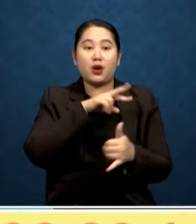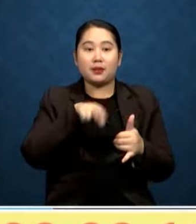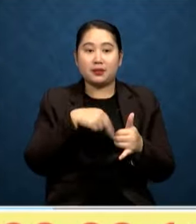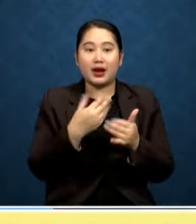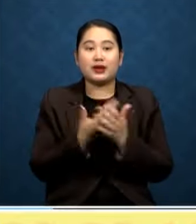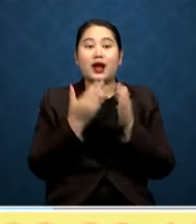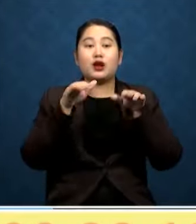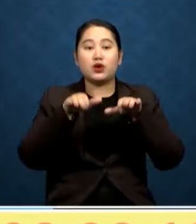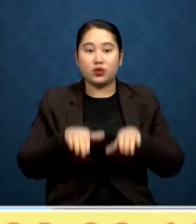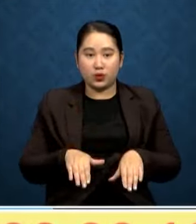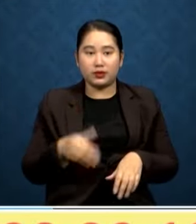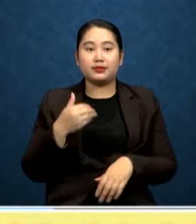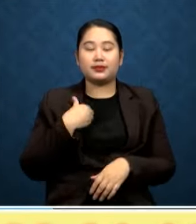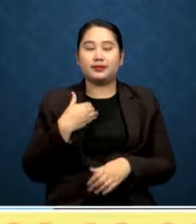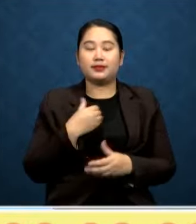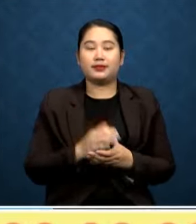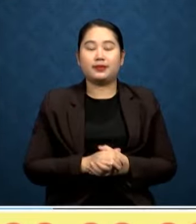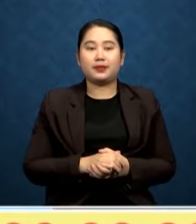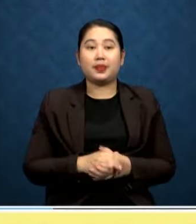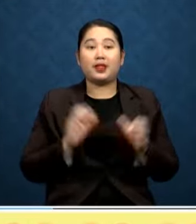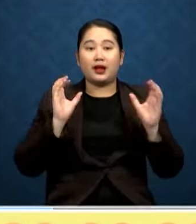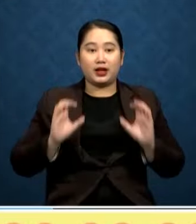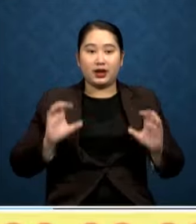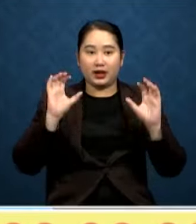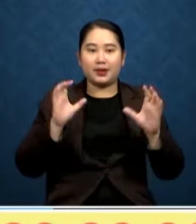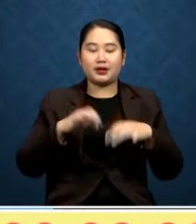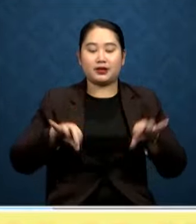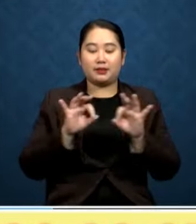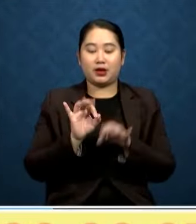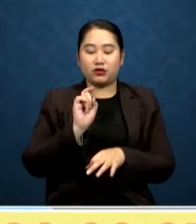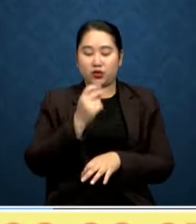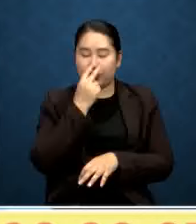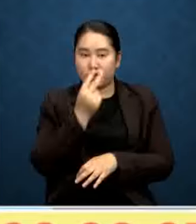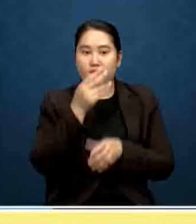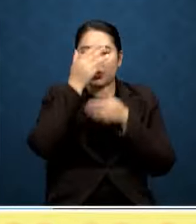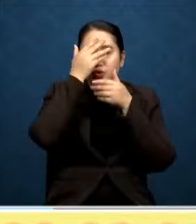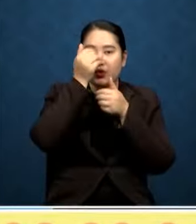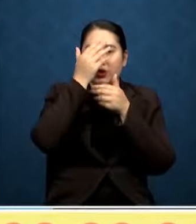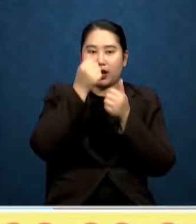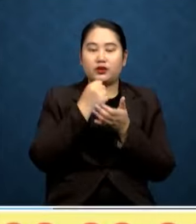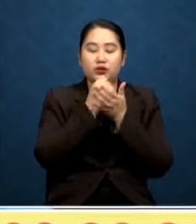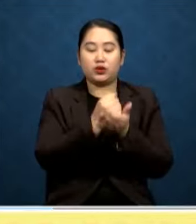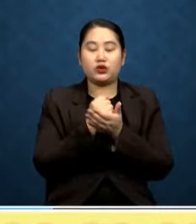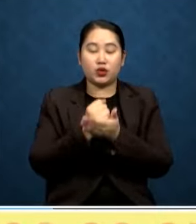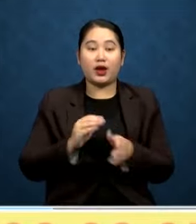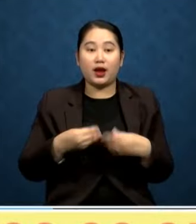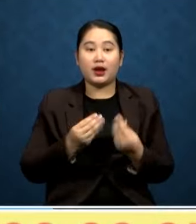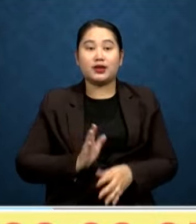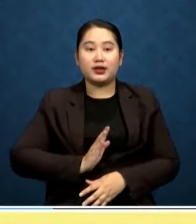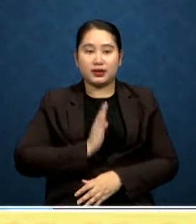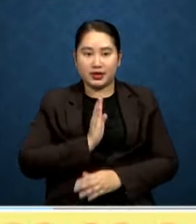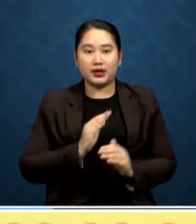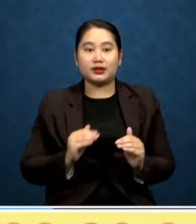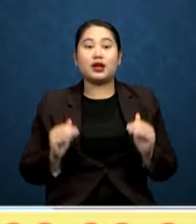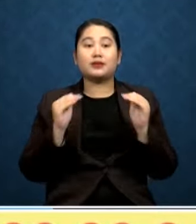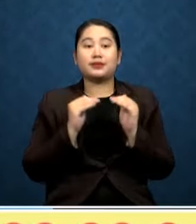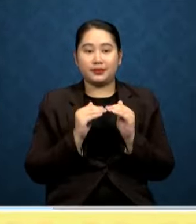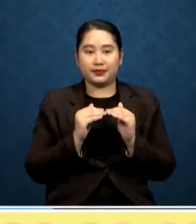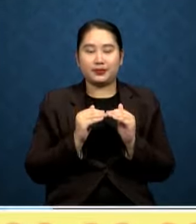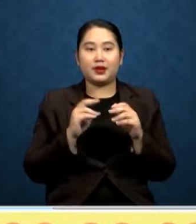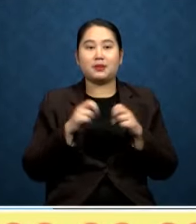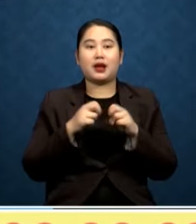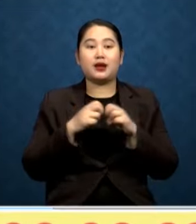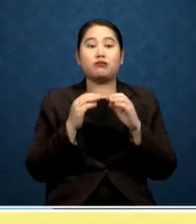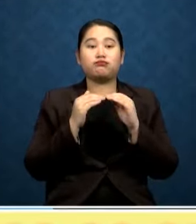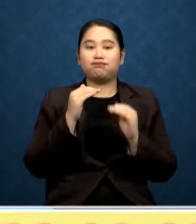เรื่อยๆดังนั้นรัฐบาลควให้ความใส่ใจกับเรื่องนี้เพื่อเกียรติและศักดิ์ศรีลดความเหลื่อม